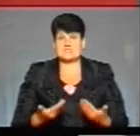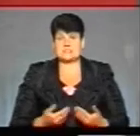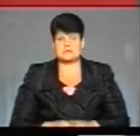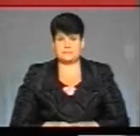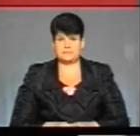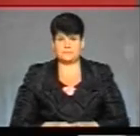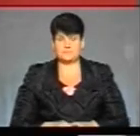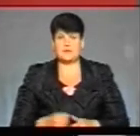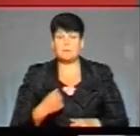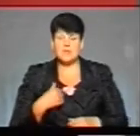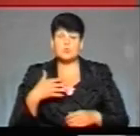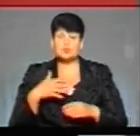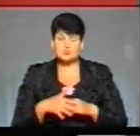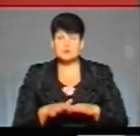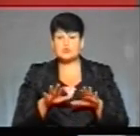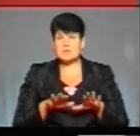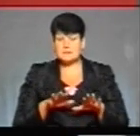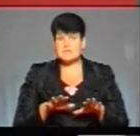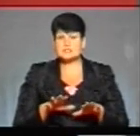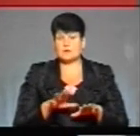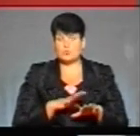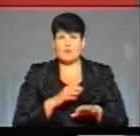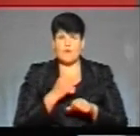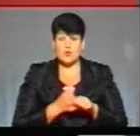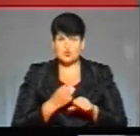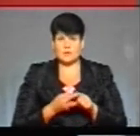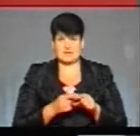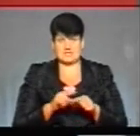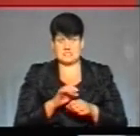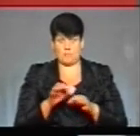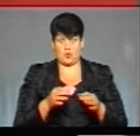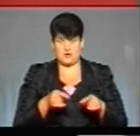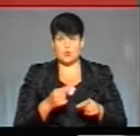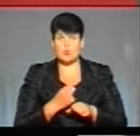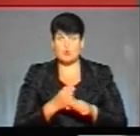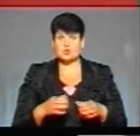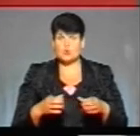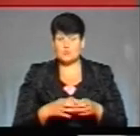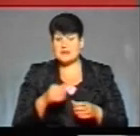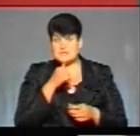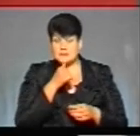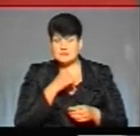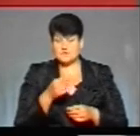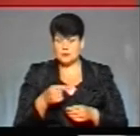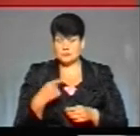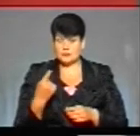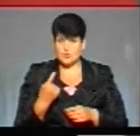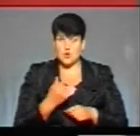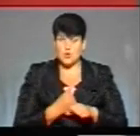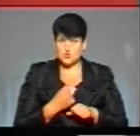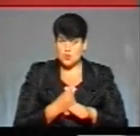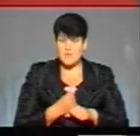Ми розуміємо, що саме на місці був розроблений цей проект. Саме робоча група з експертів з Тернопільщини